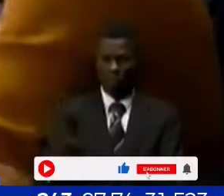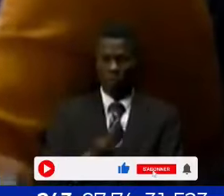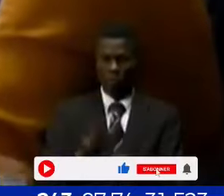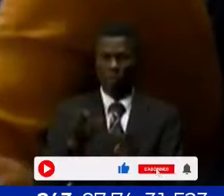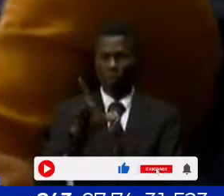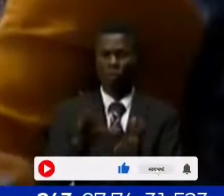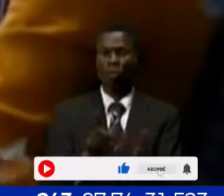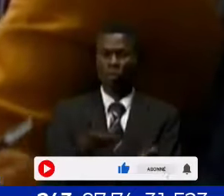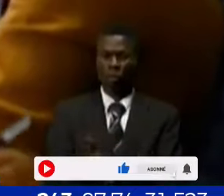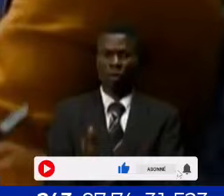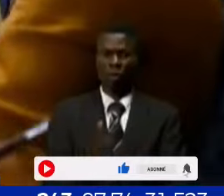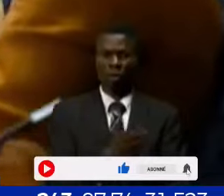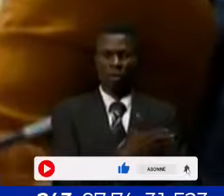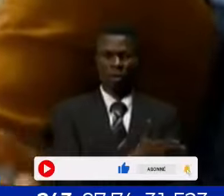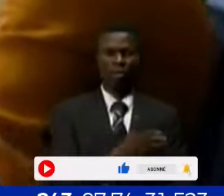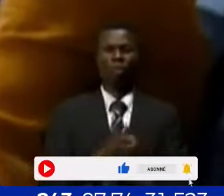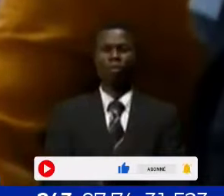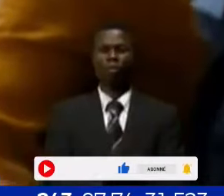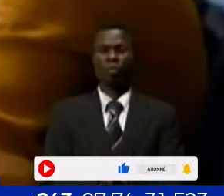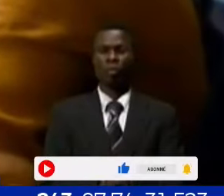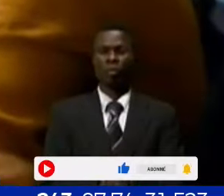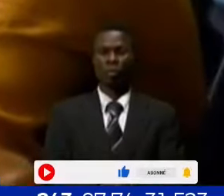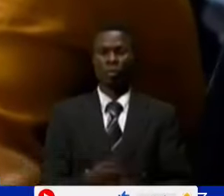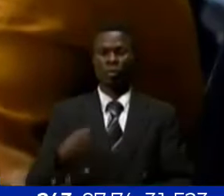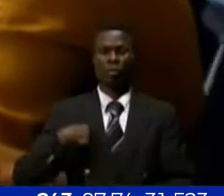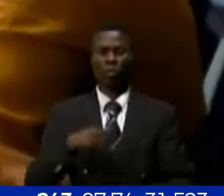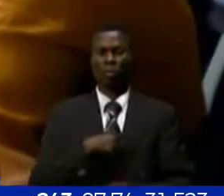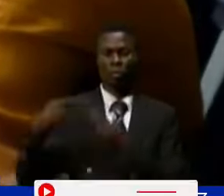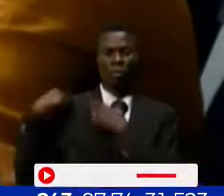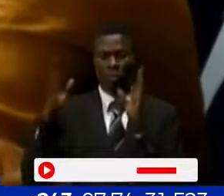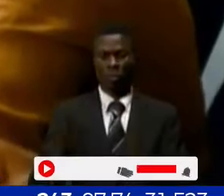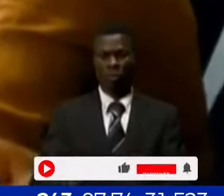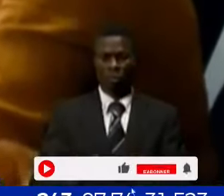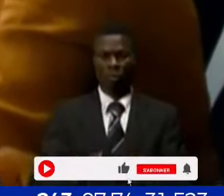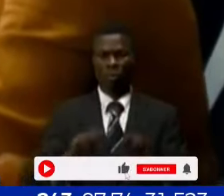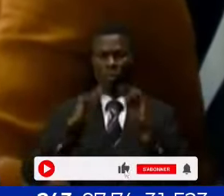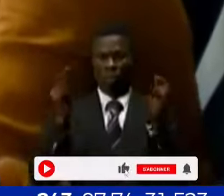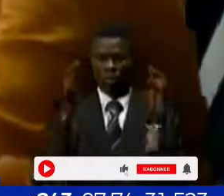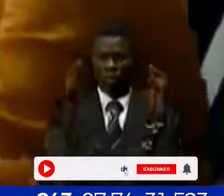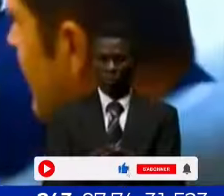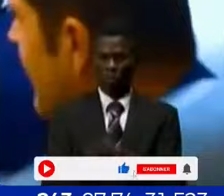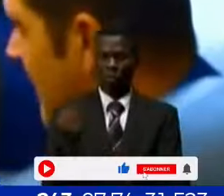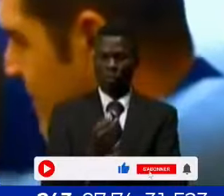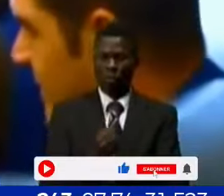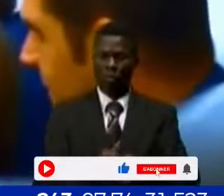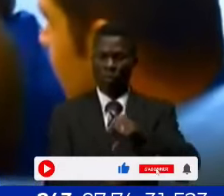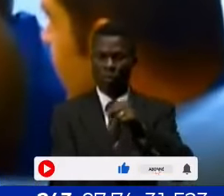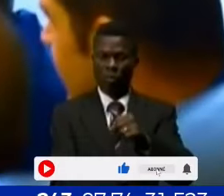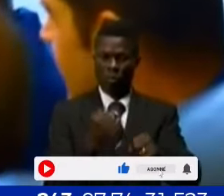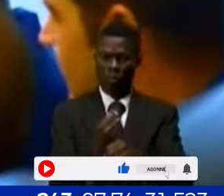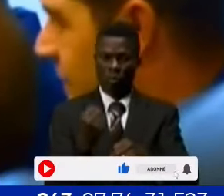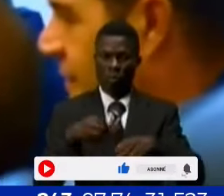loi. Au nom de l'ARSP, nous devons travailler avec l'aide du directeur général et de son équipe. Les